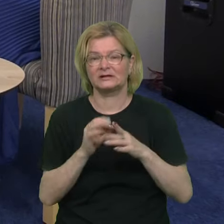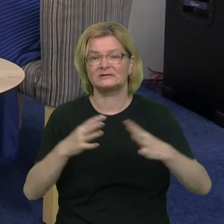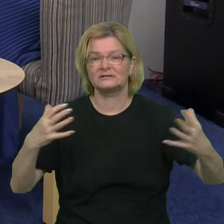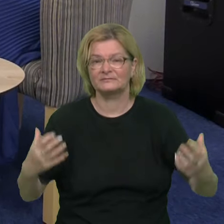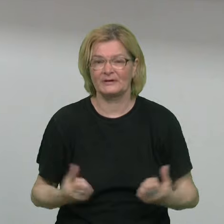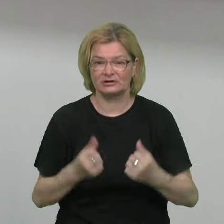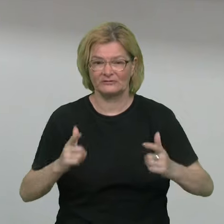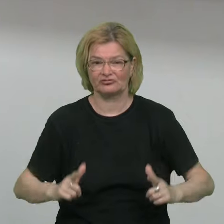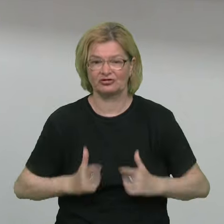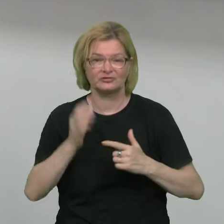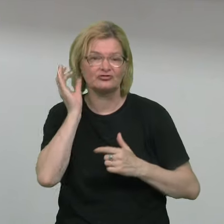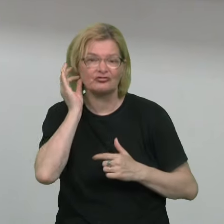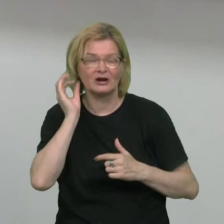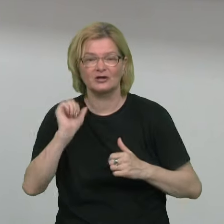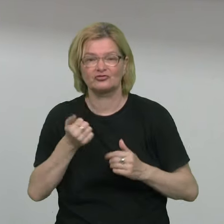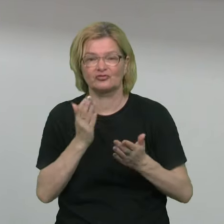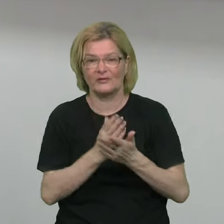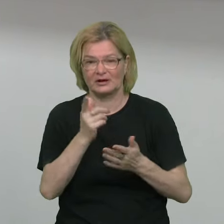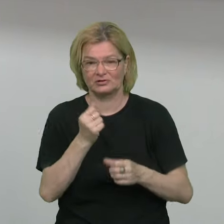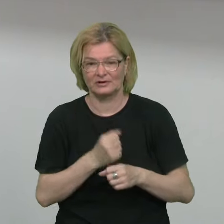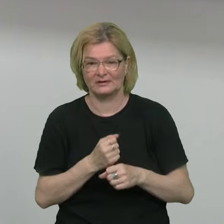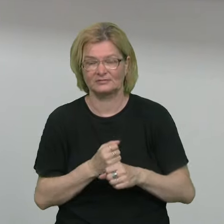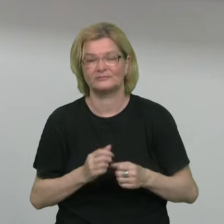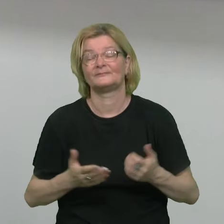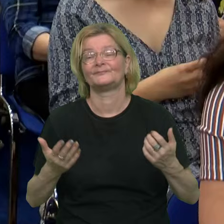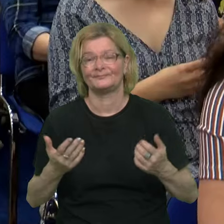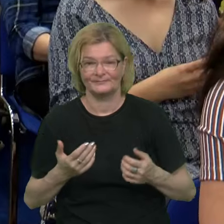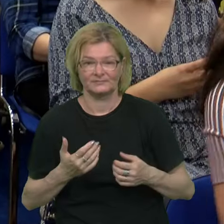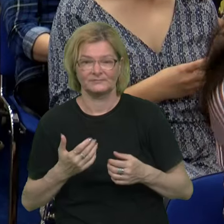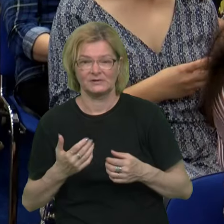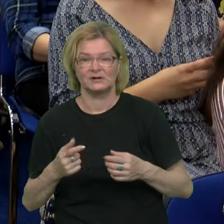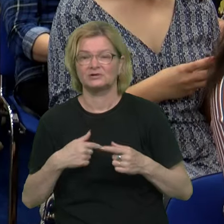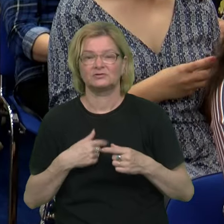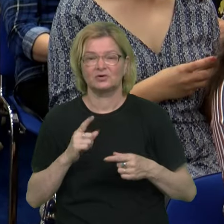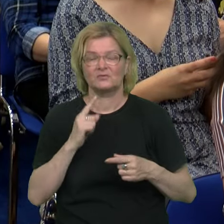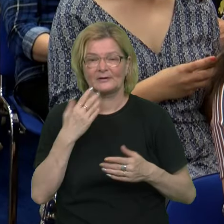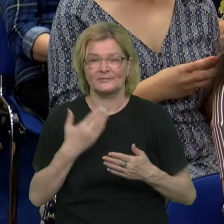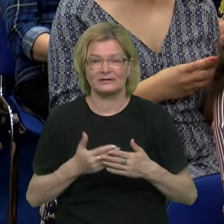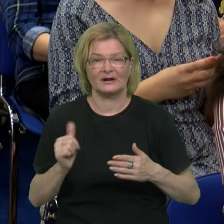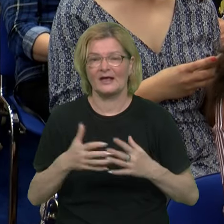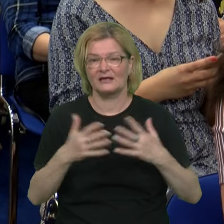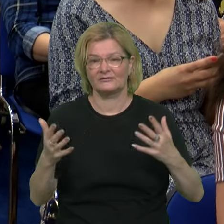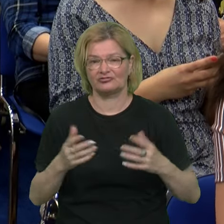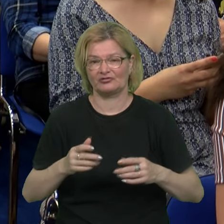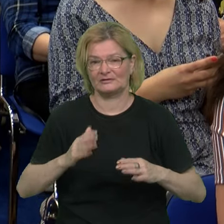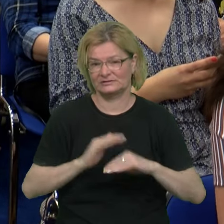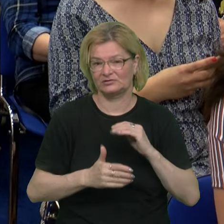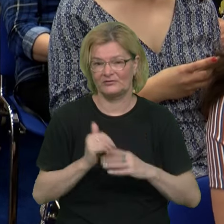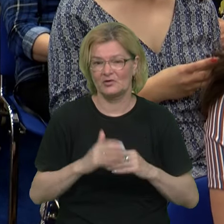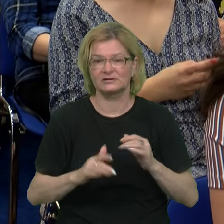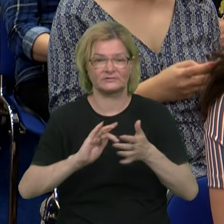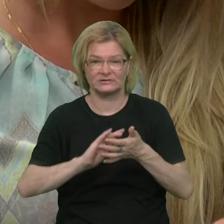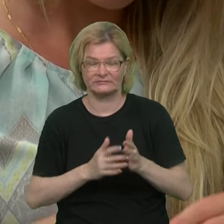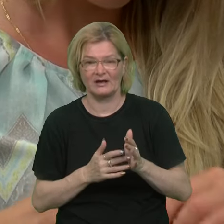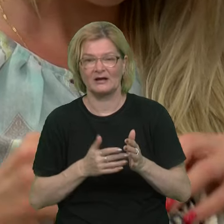svjesna da si zapravo spašavala živote žena, još uvijek to radiš? Pa to mi je, moram priznati, najveća